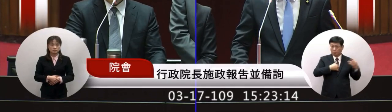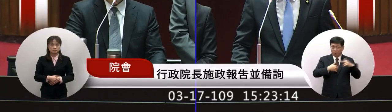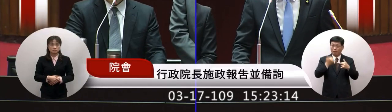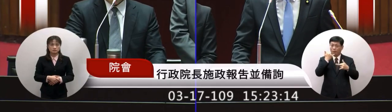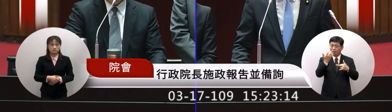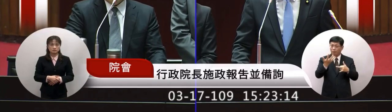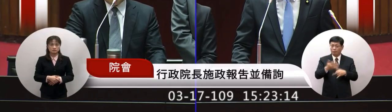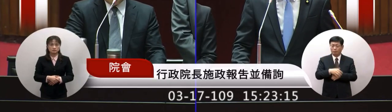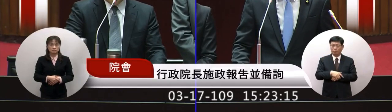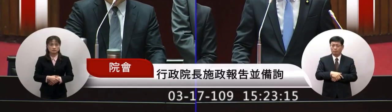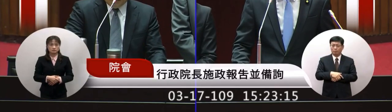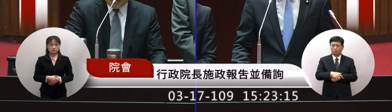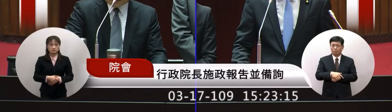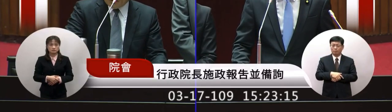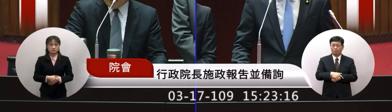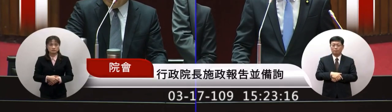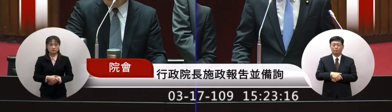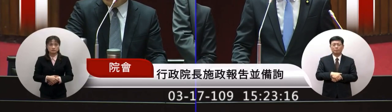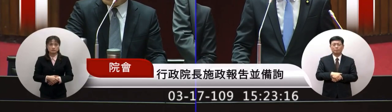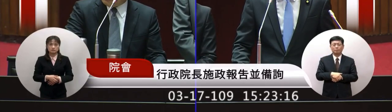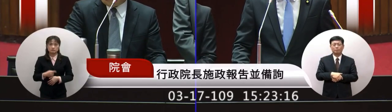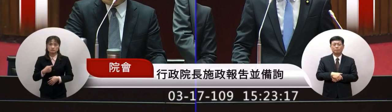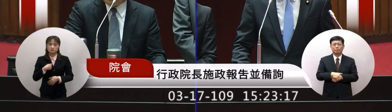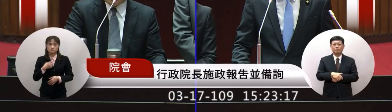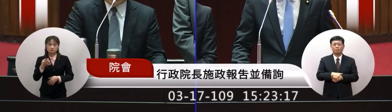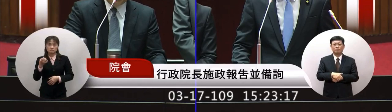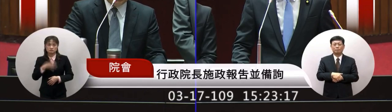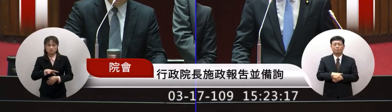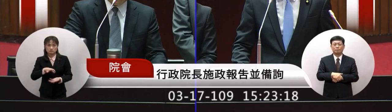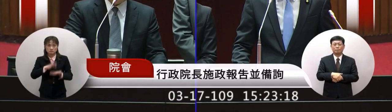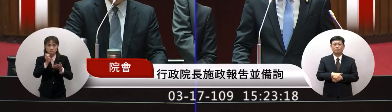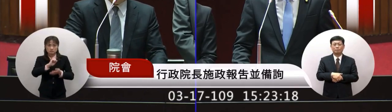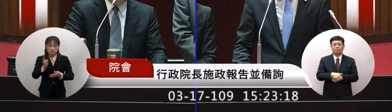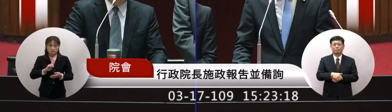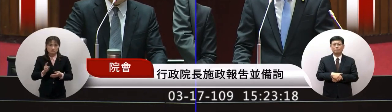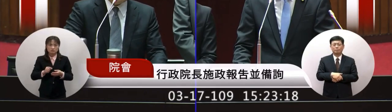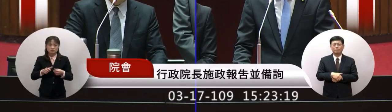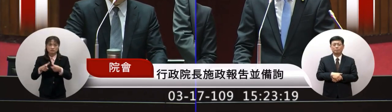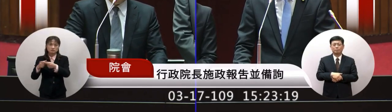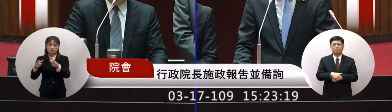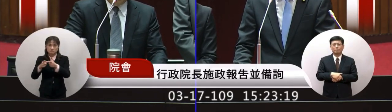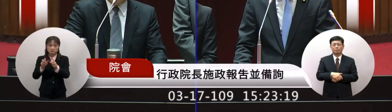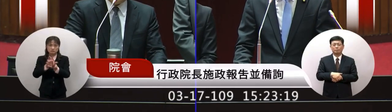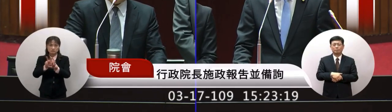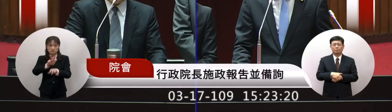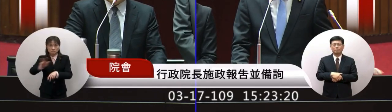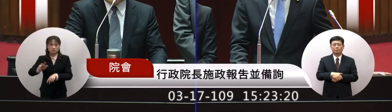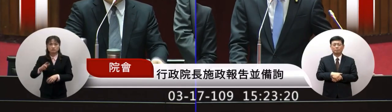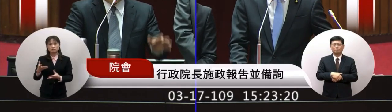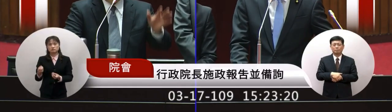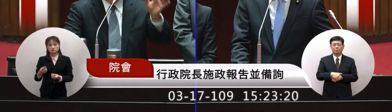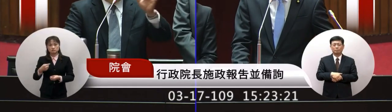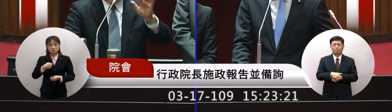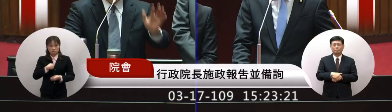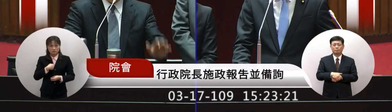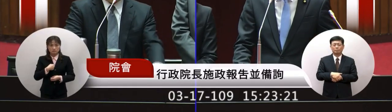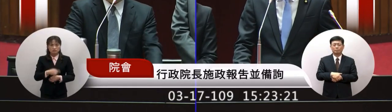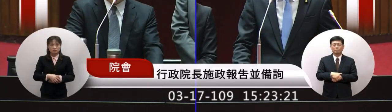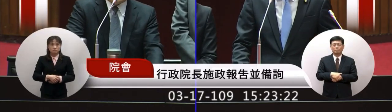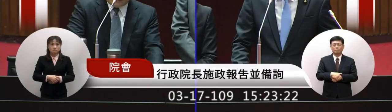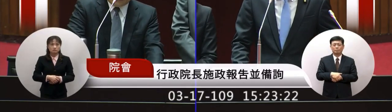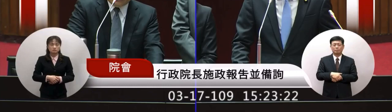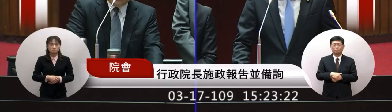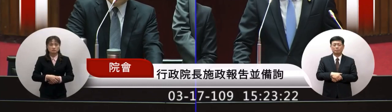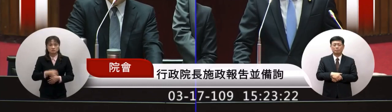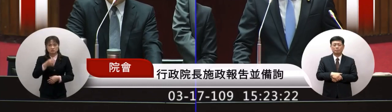用？ 我从也没有讲过什么横滨模式什么模式，我是一个人不愿意受